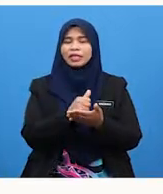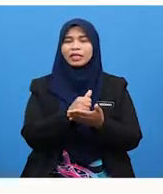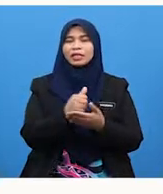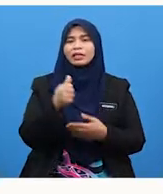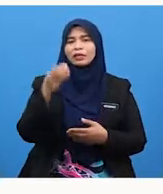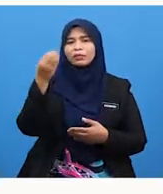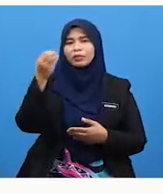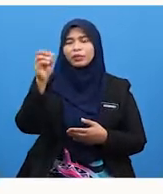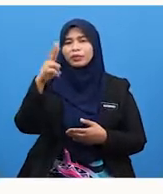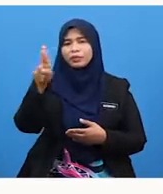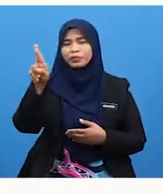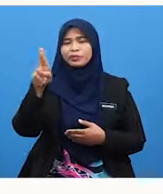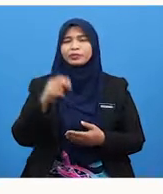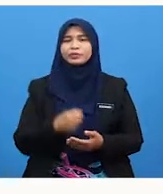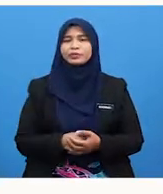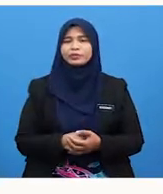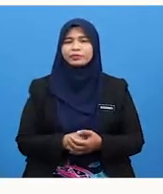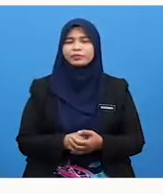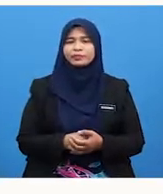10,000.